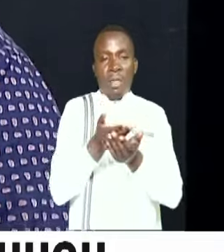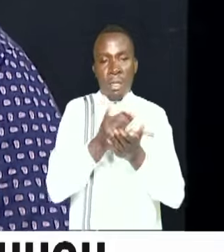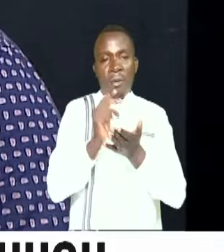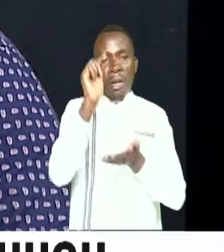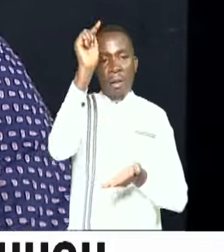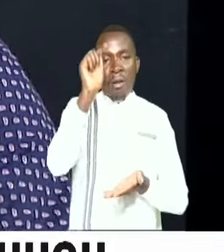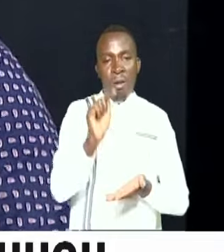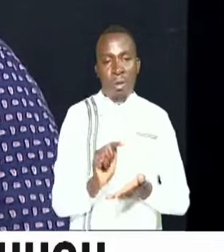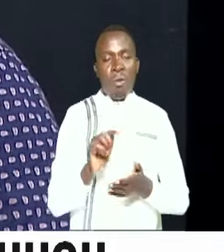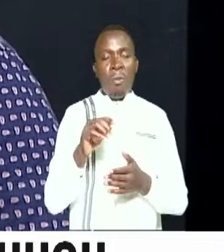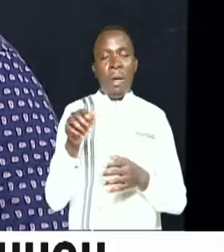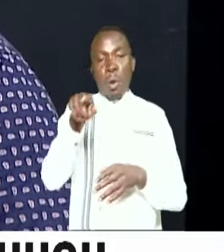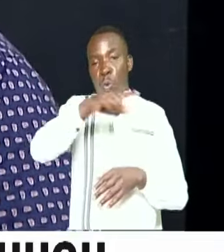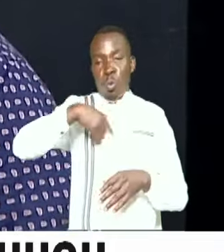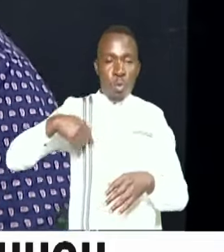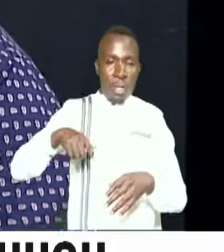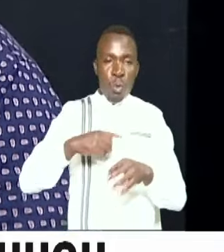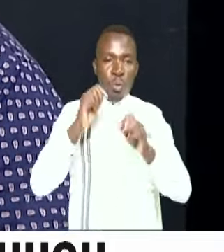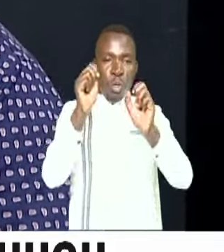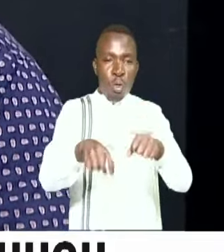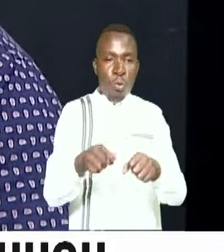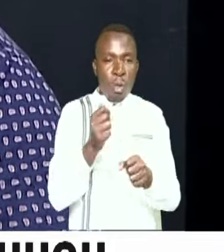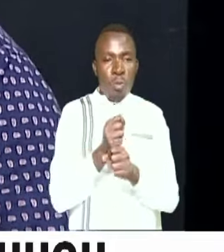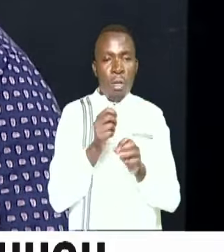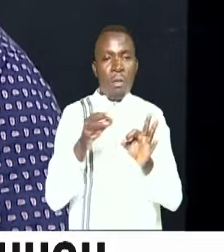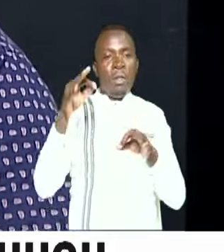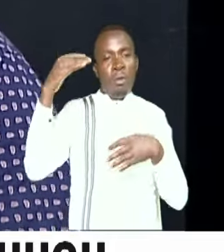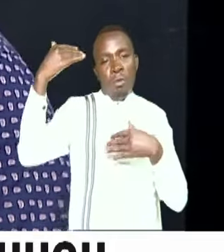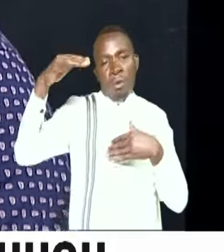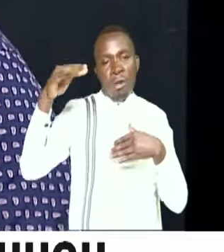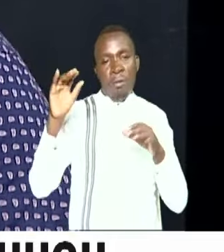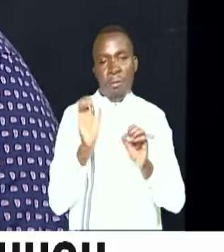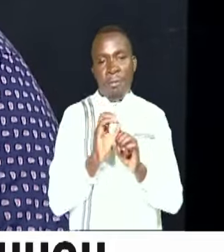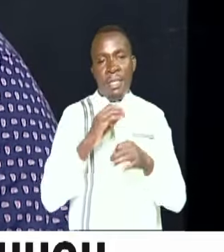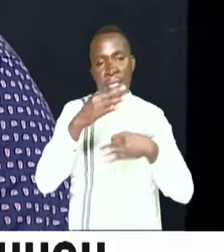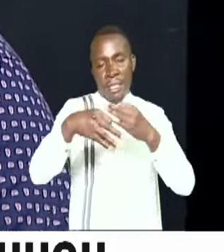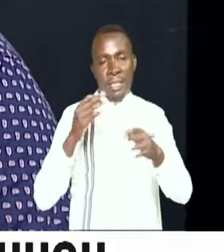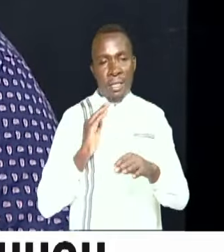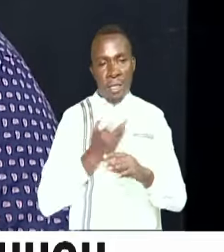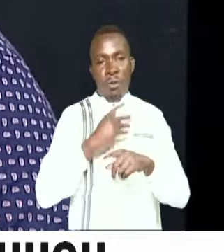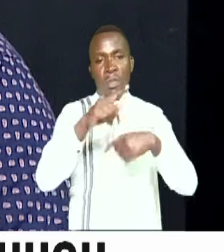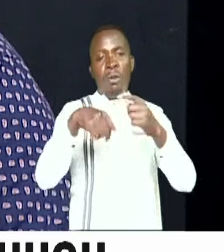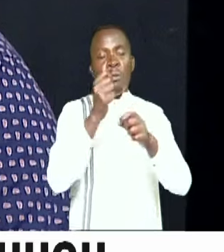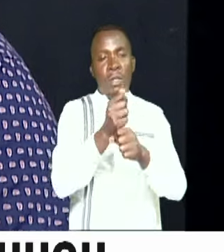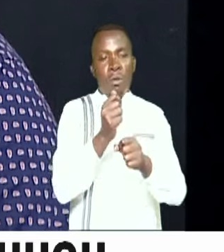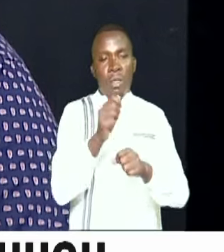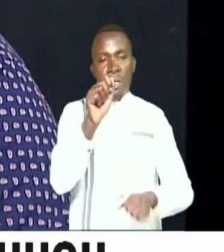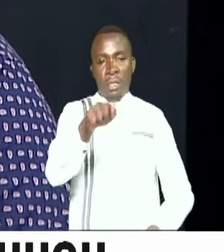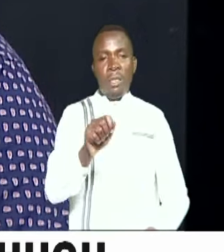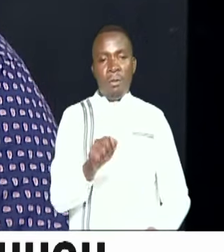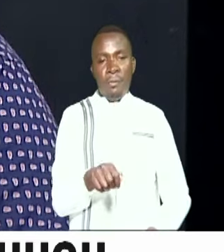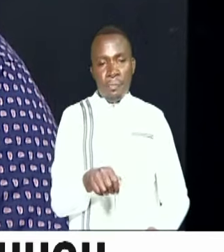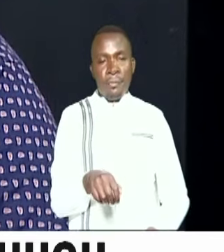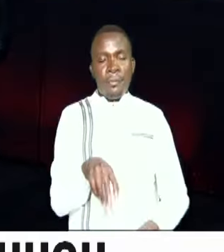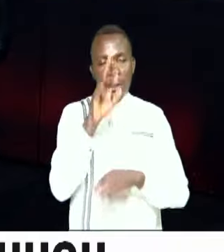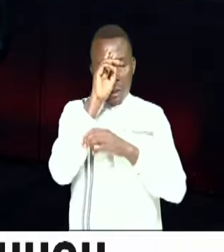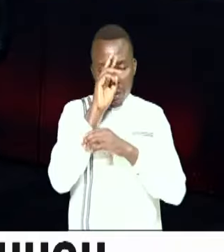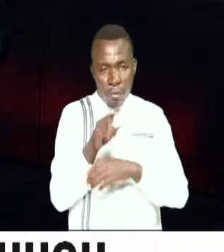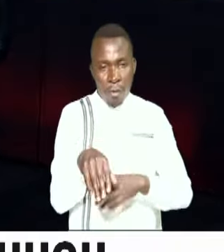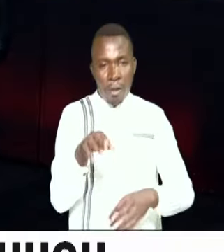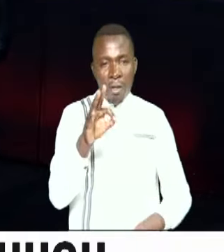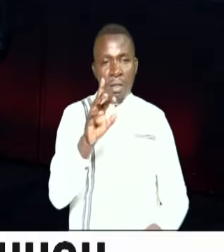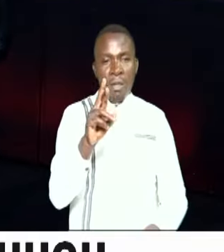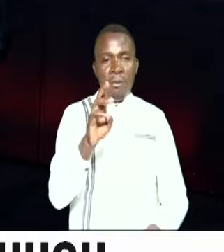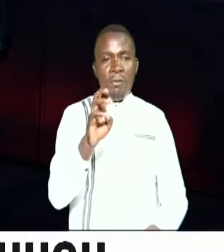kugira ngo none tubashe no kuza no gukora ibintu bidahenze ndetse ni nganda zacu zikomeze gukura Bwana Fred urumva